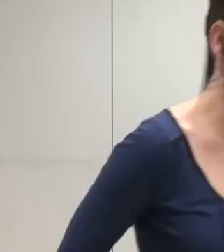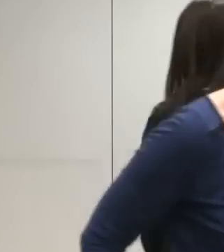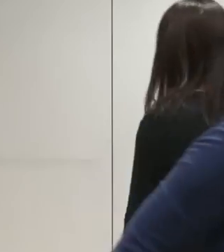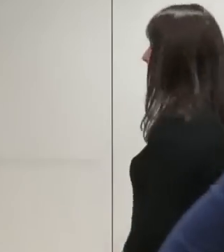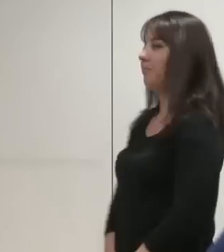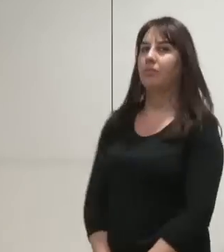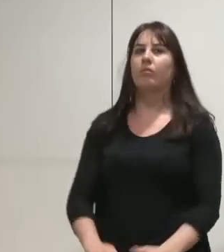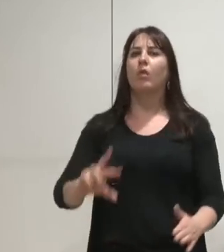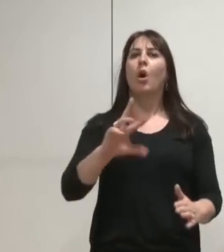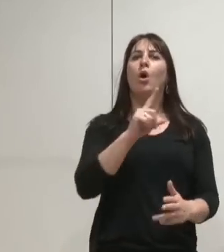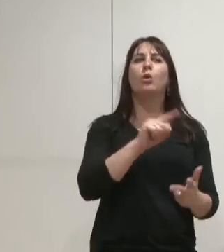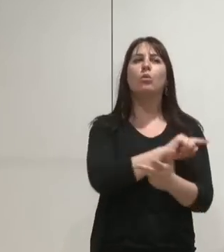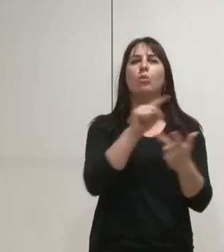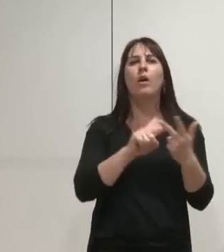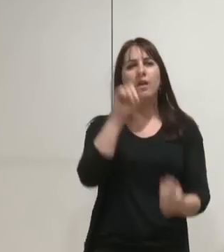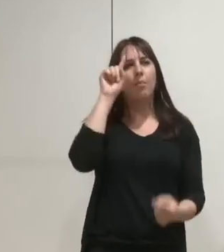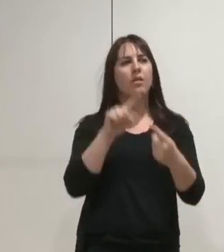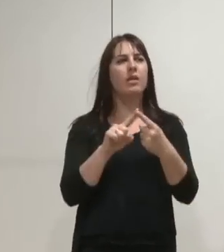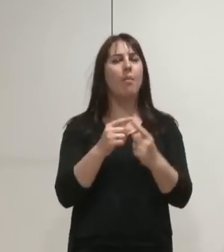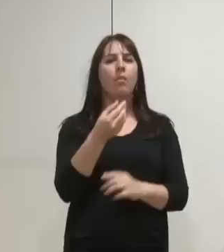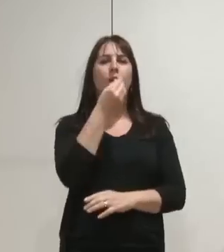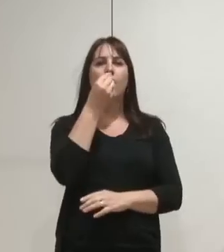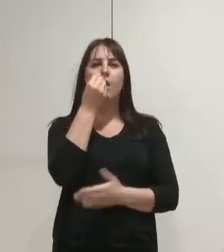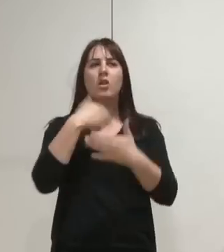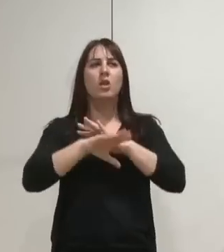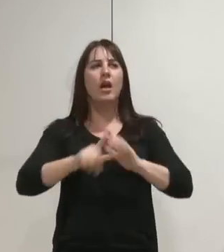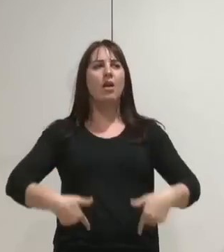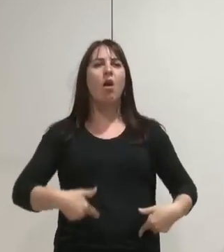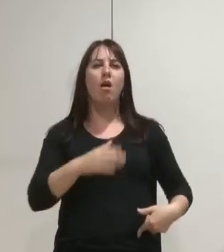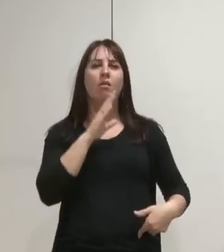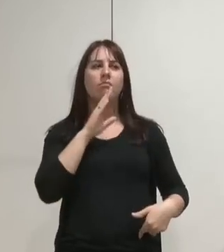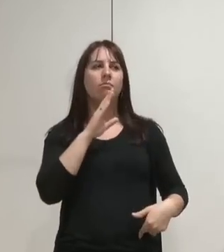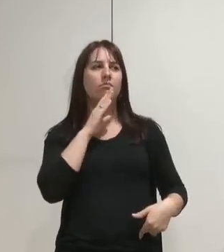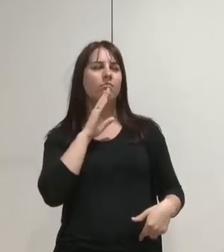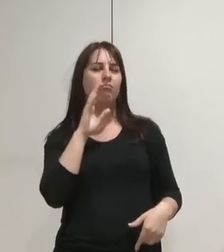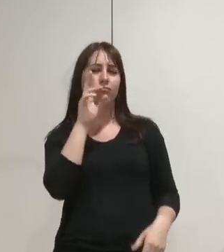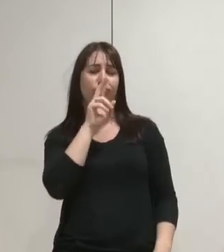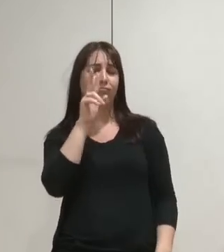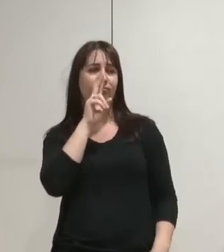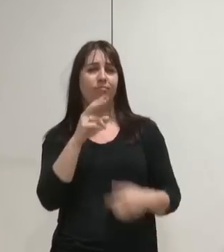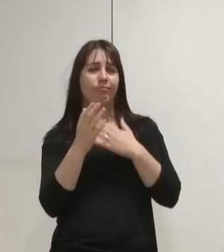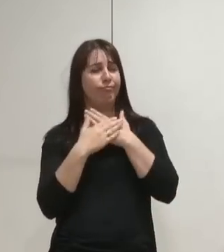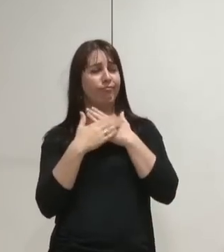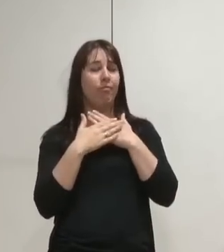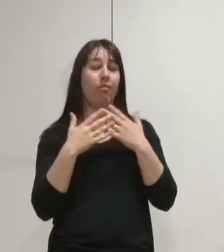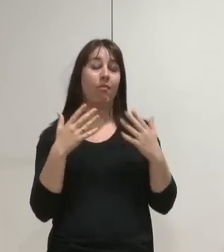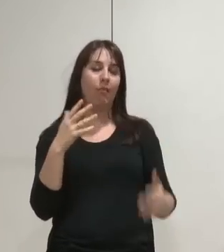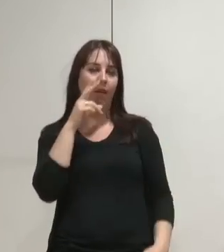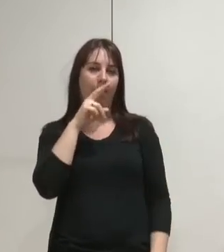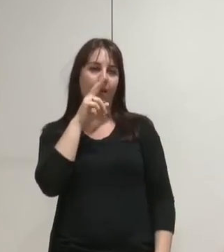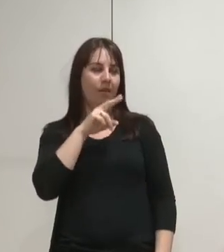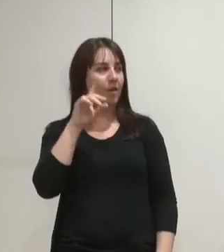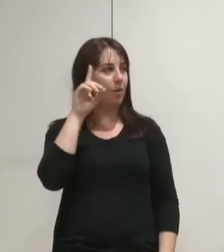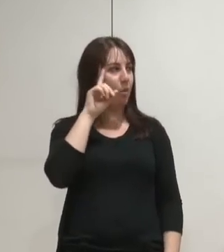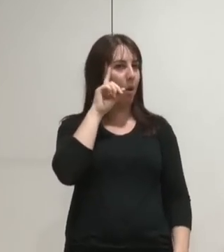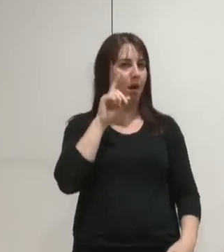cantine effectivement je trouve ça assez amusant de d'avoir ce type de remarque puisqueeffectivement on ne manque pas simplement